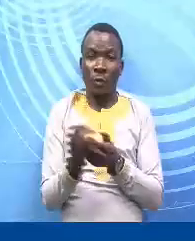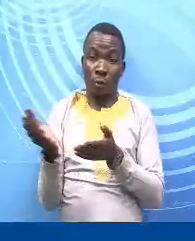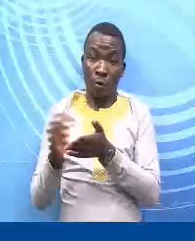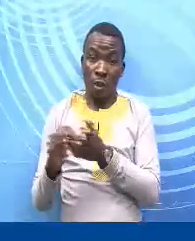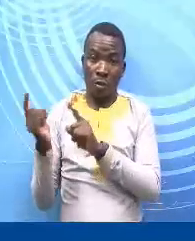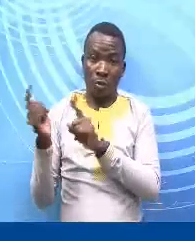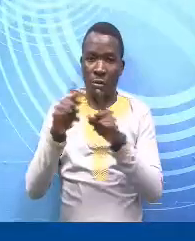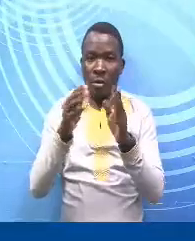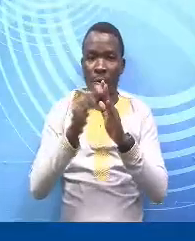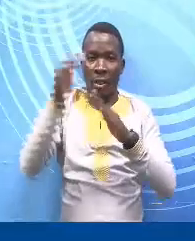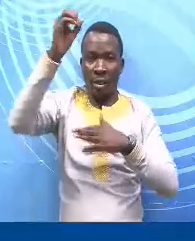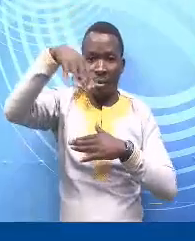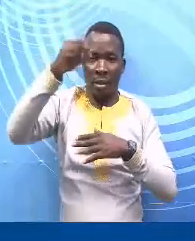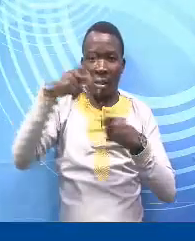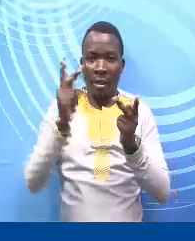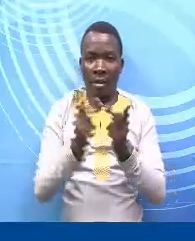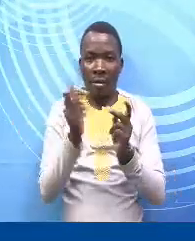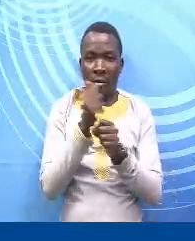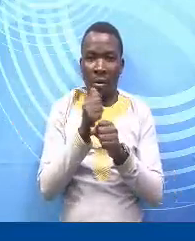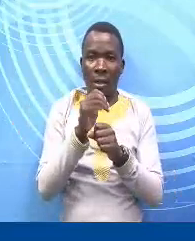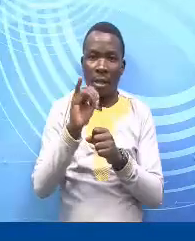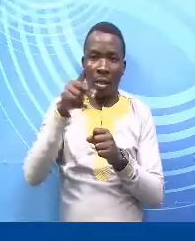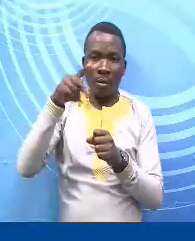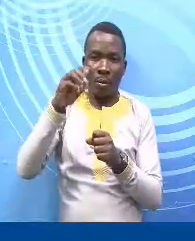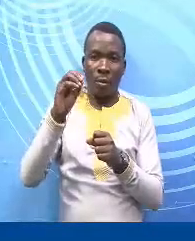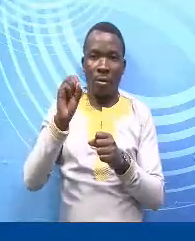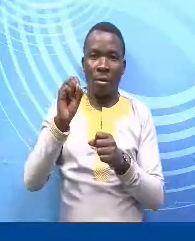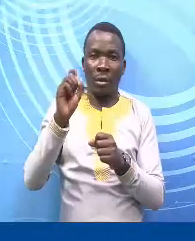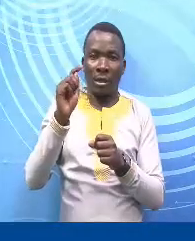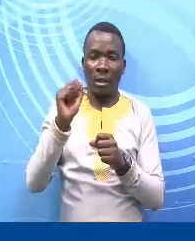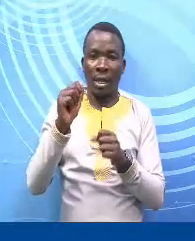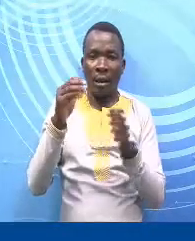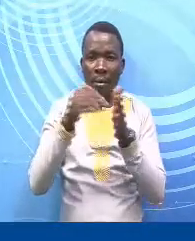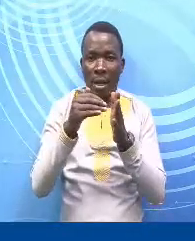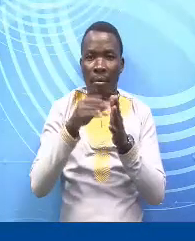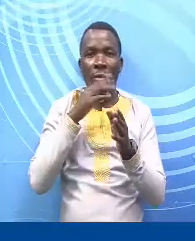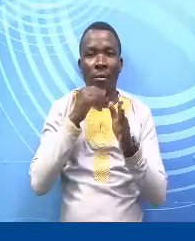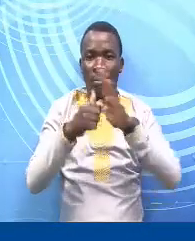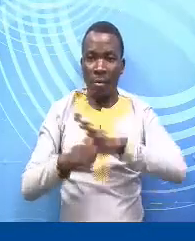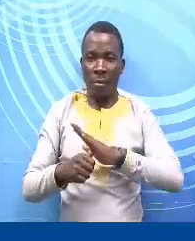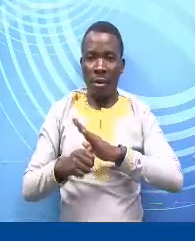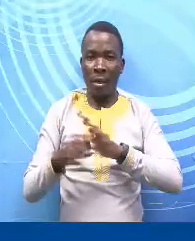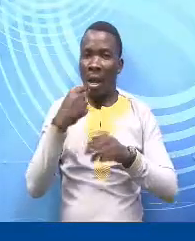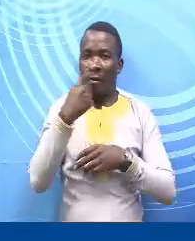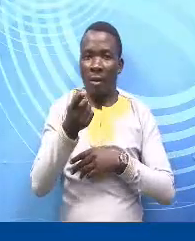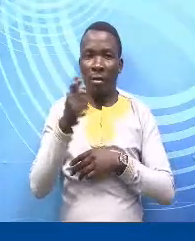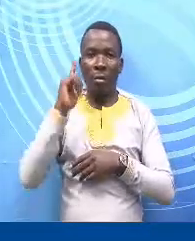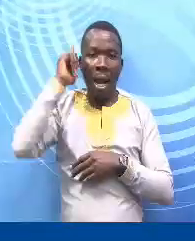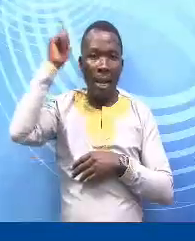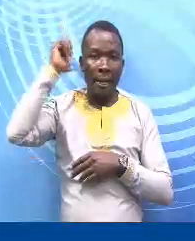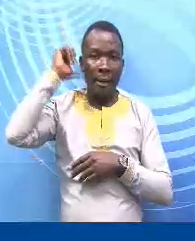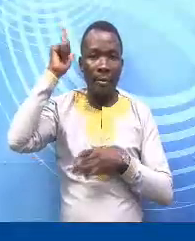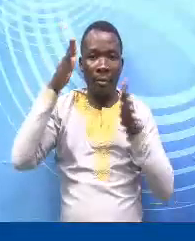tugarutse mu mujyi wa Kigali aho abakorera ku iposta mu mujyi wa Kigali bangamiye ngo n'umugabo wahotera yitwaje ko ngo yaba hari